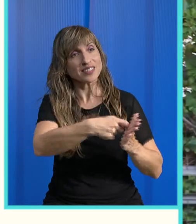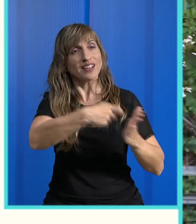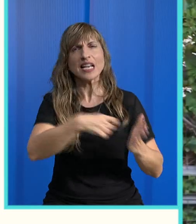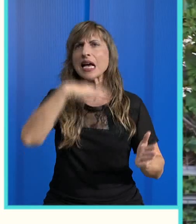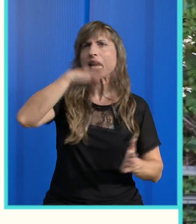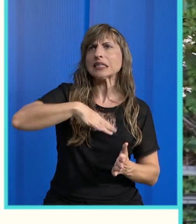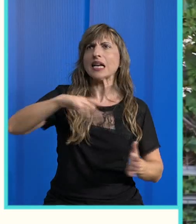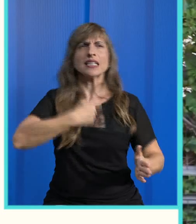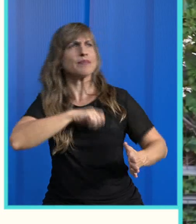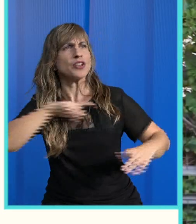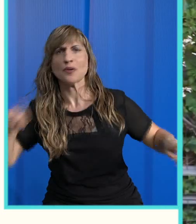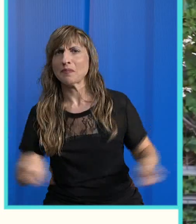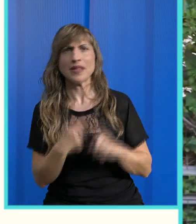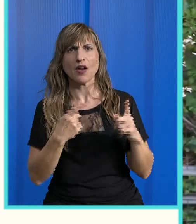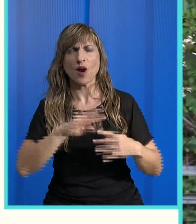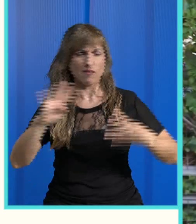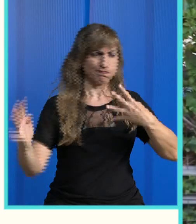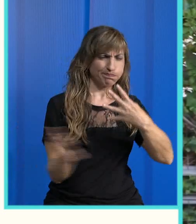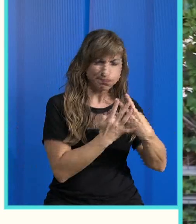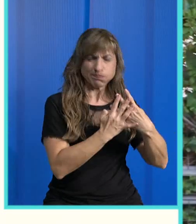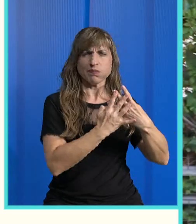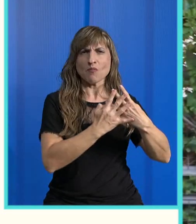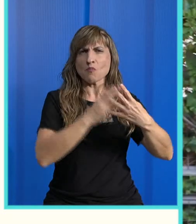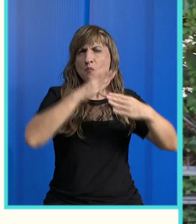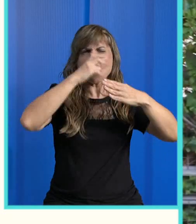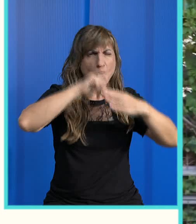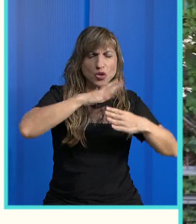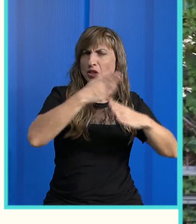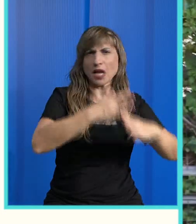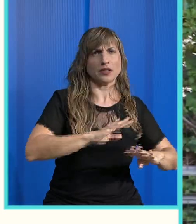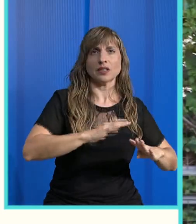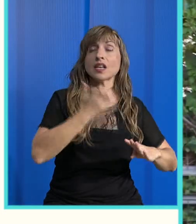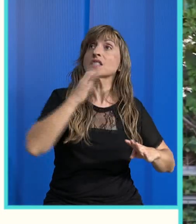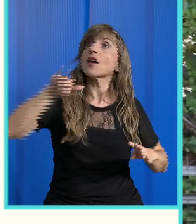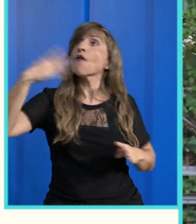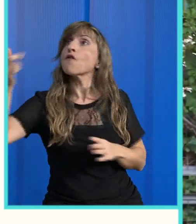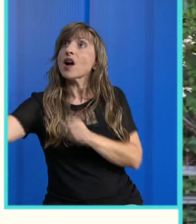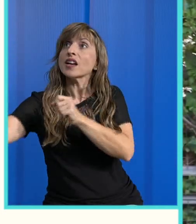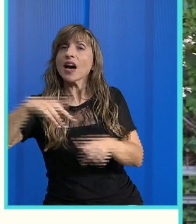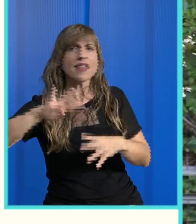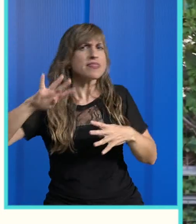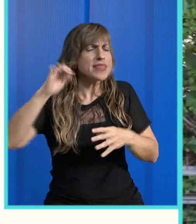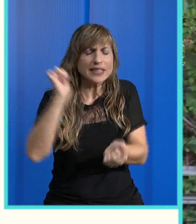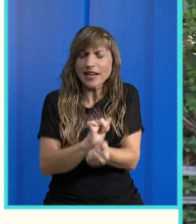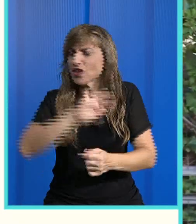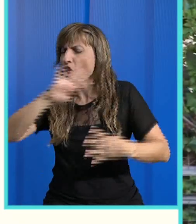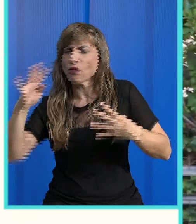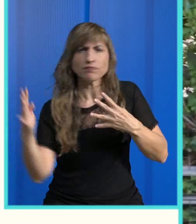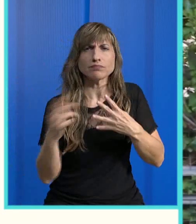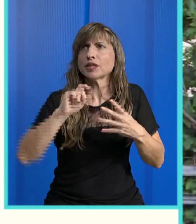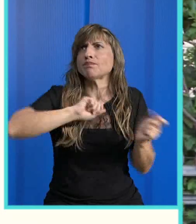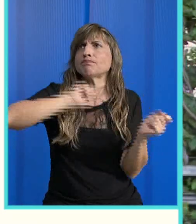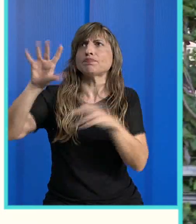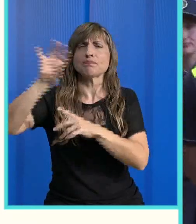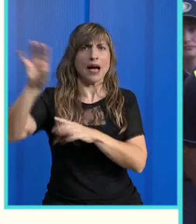español detenido y a prisión un montón de años y aquel que haya venido de fuera detenido y se le vuelve a